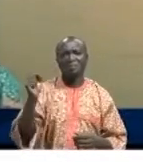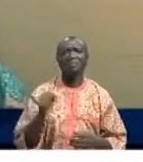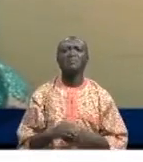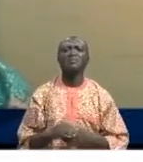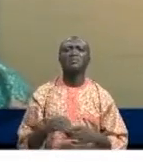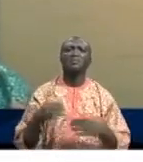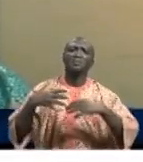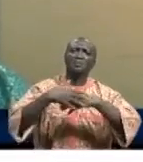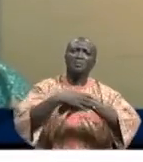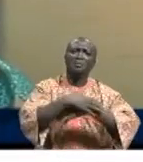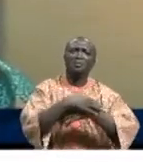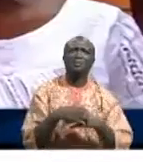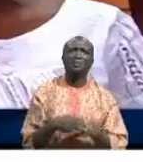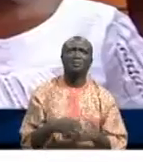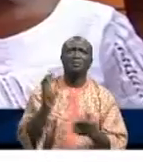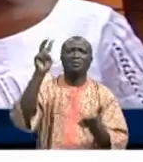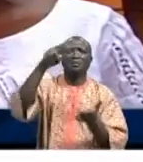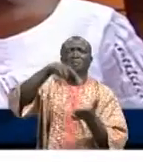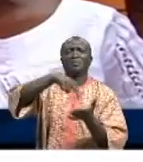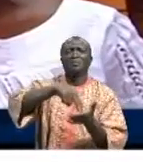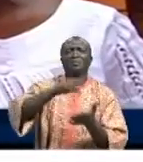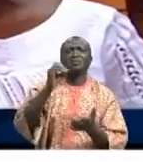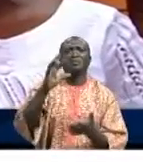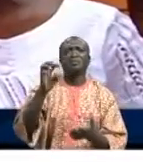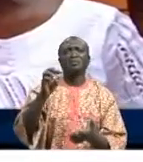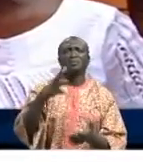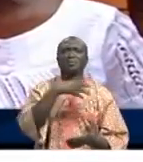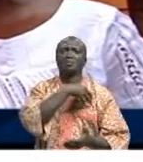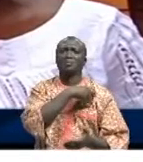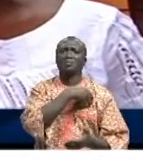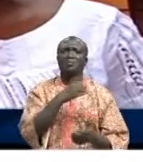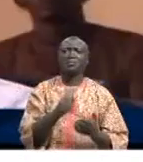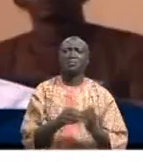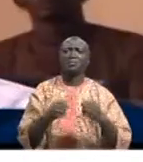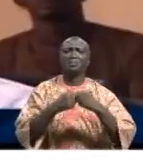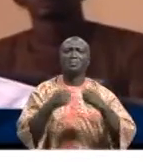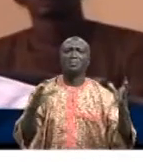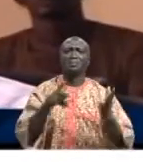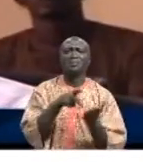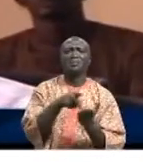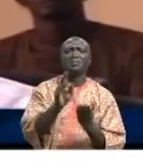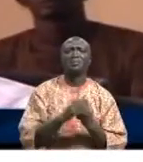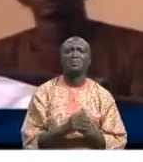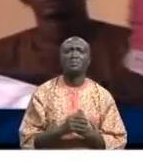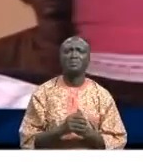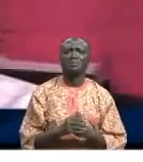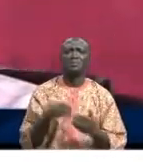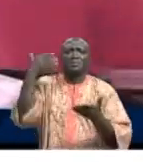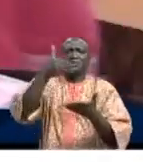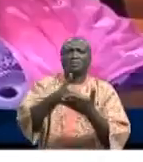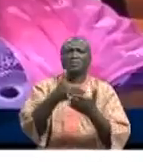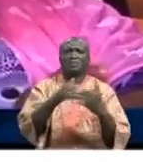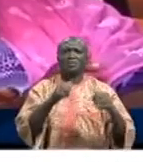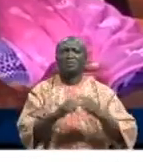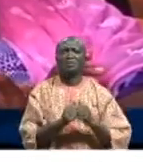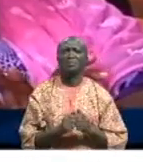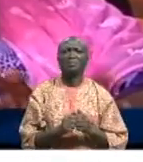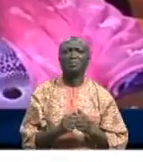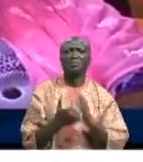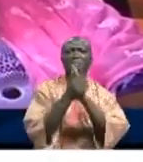et d'offrir 2000 mammographies gratuitement pour arriver à la qualité à laquelle nous